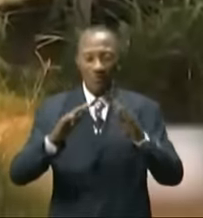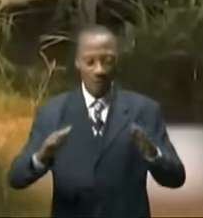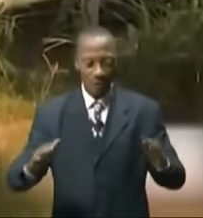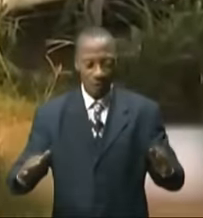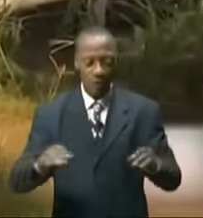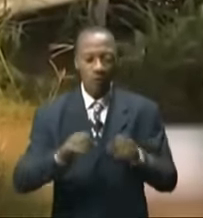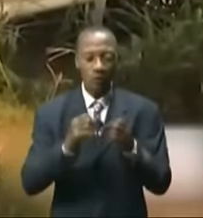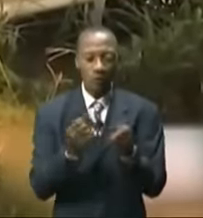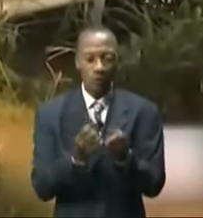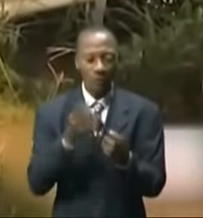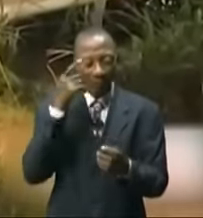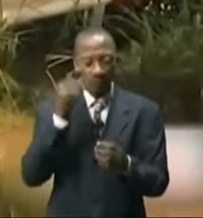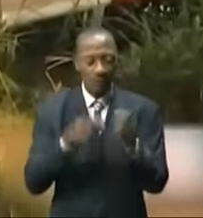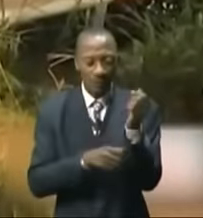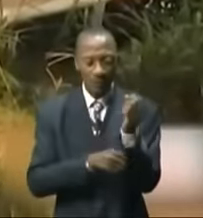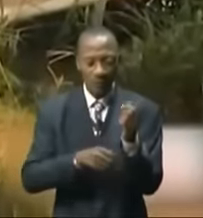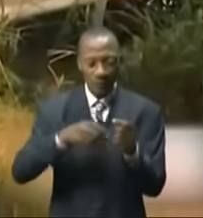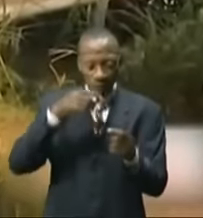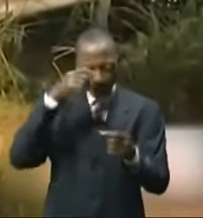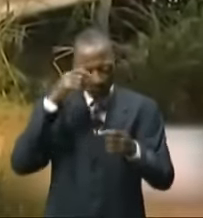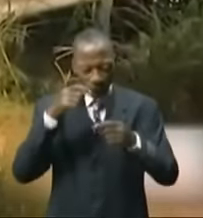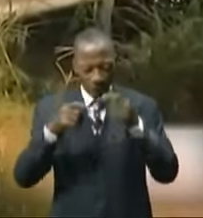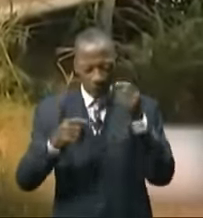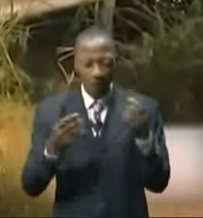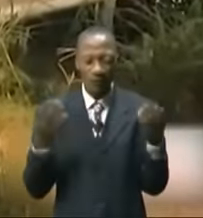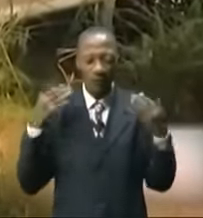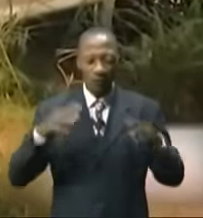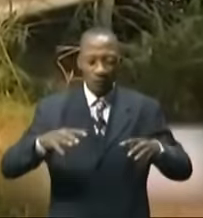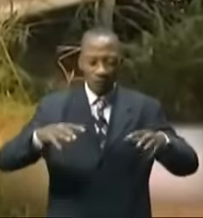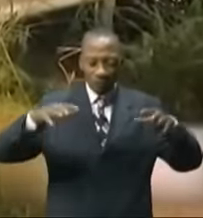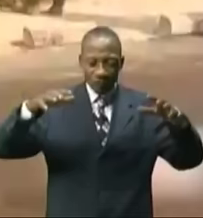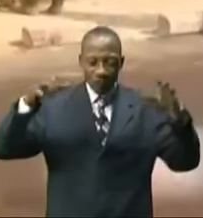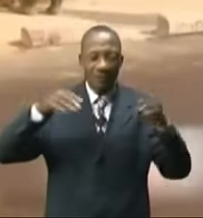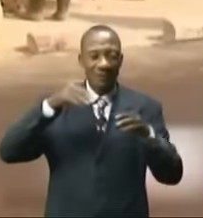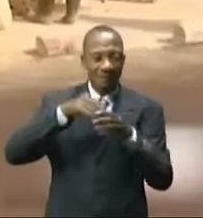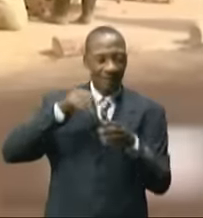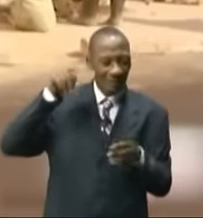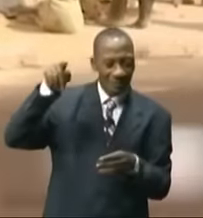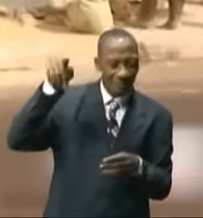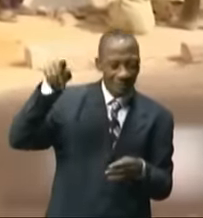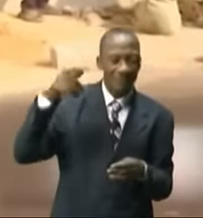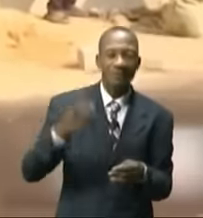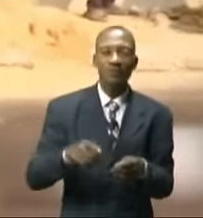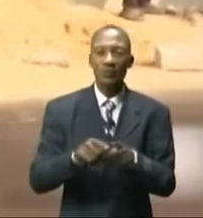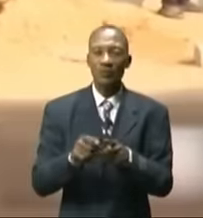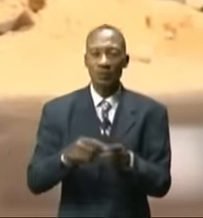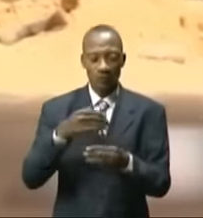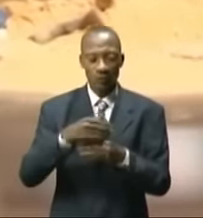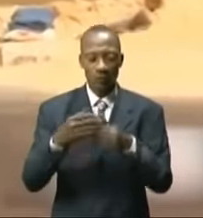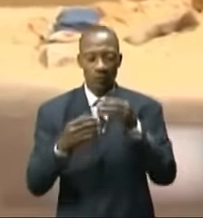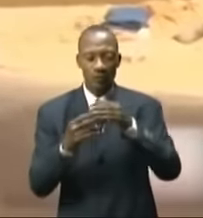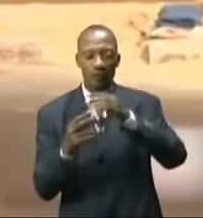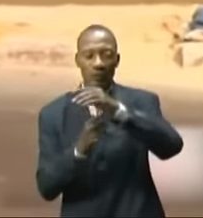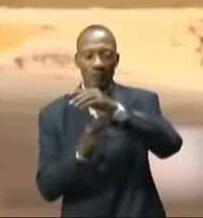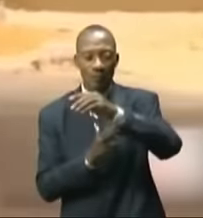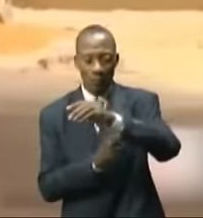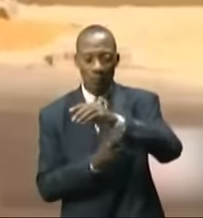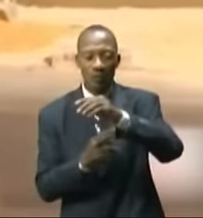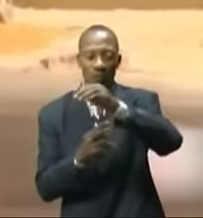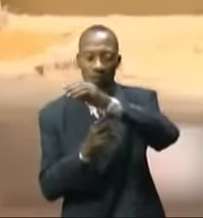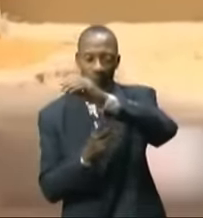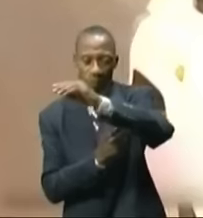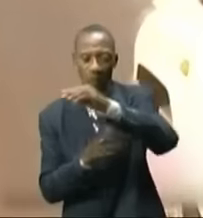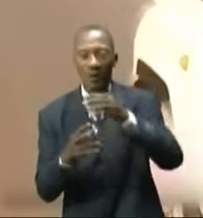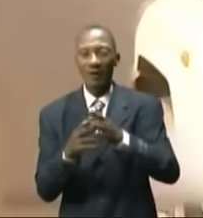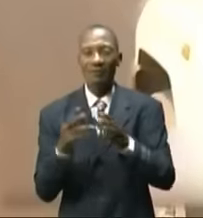les inondations dans la localité de Mvunda Mukilanga, la construction d'un pont avec l'appui de la députée nationale Antonine Tsomba,